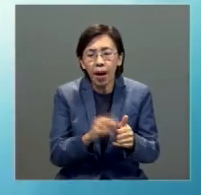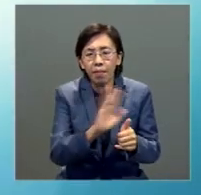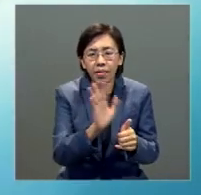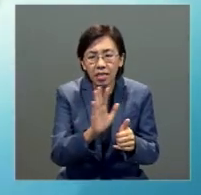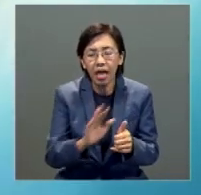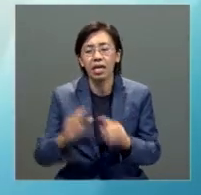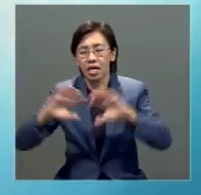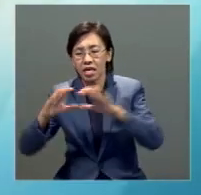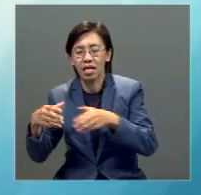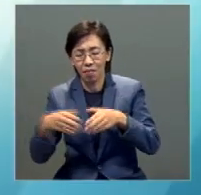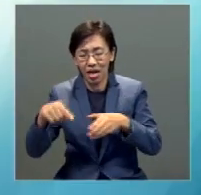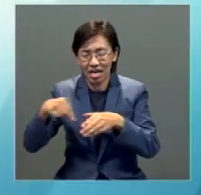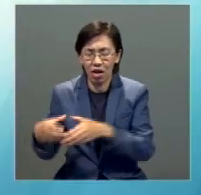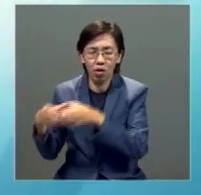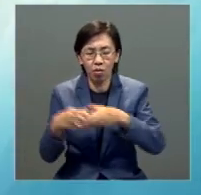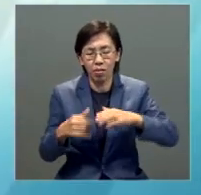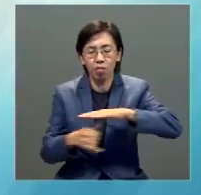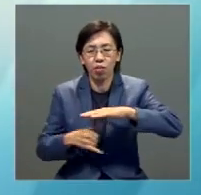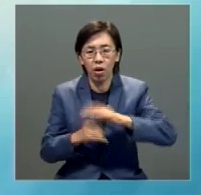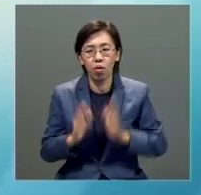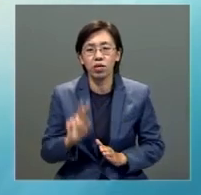รายกรุงเทพฯวันนี้ไม่มีรายงานเป็นครั้งแรกนะครับที่เกิดขึ้นจากการติดเชื้อภายในจังหวัดจะไปพบอยู่ในเศษquarantine 2